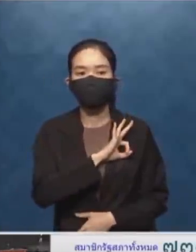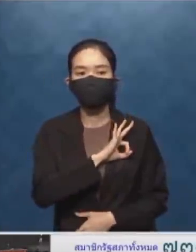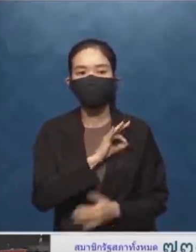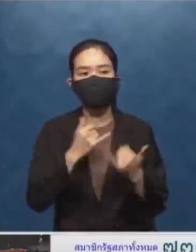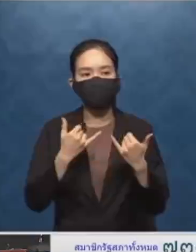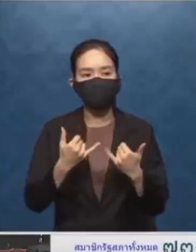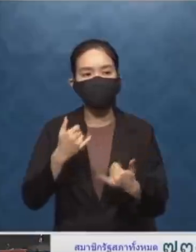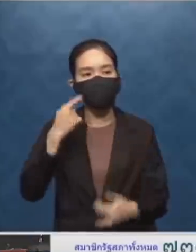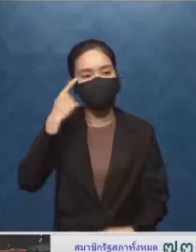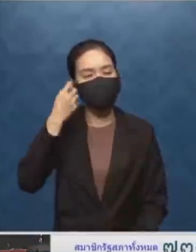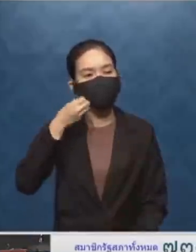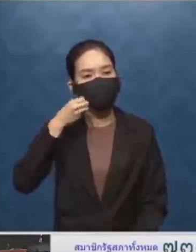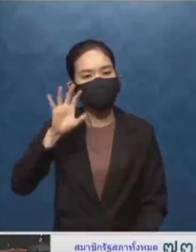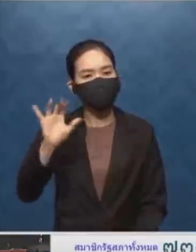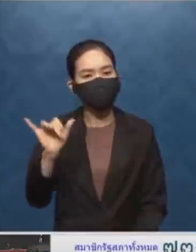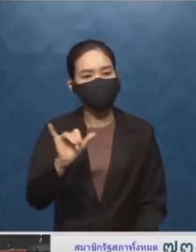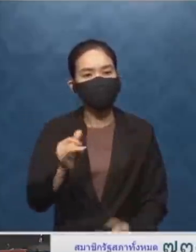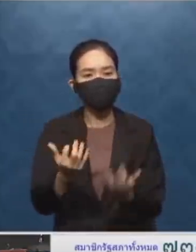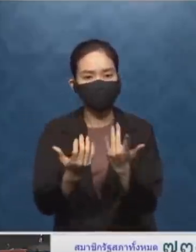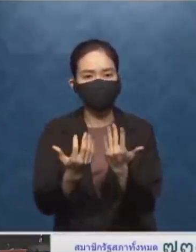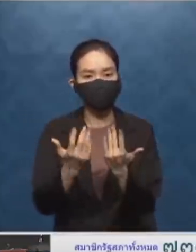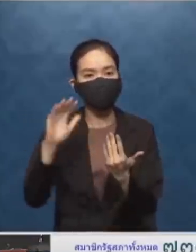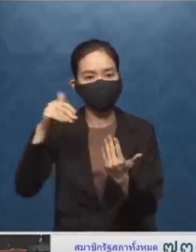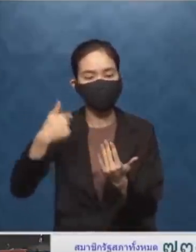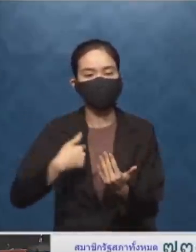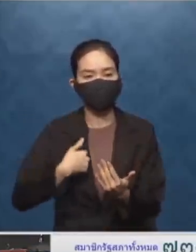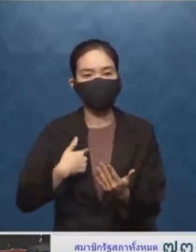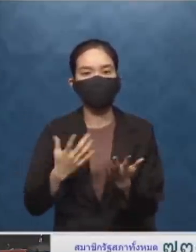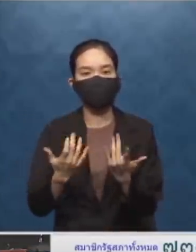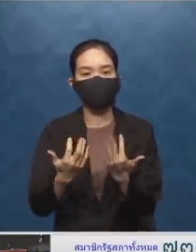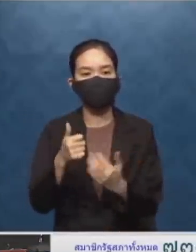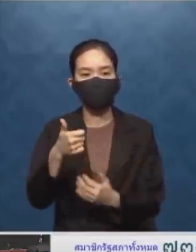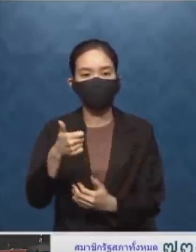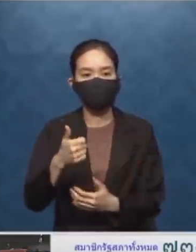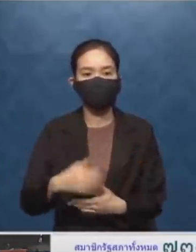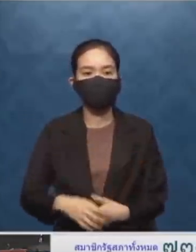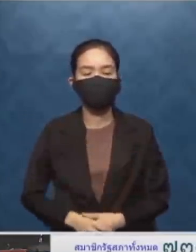ครับ รอขอรออีกสักพักหนึ่ง ครับผมรอครับ